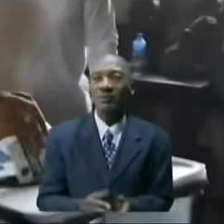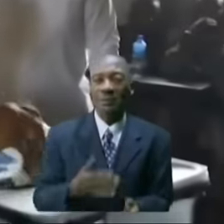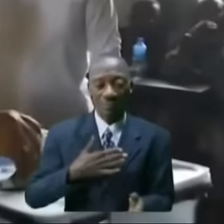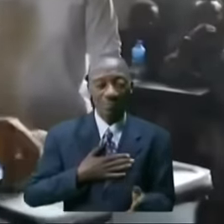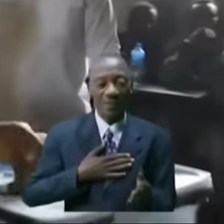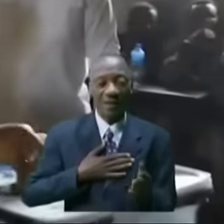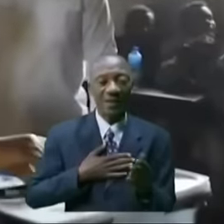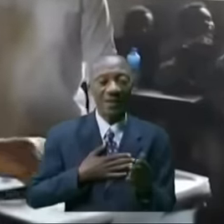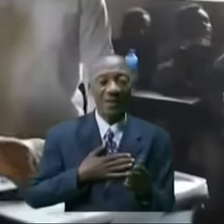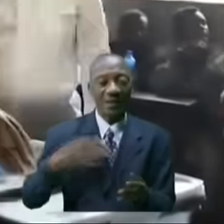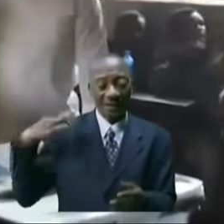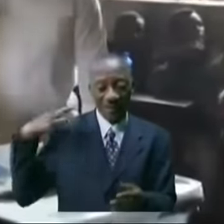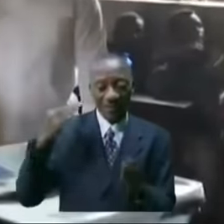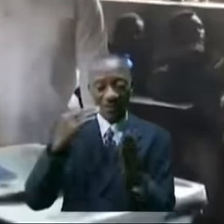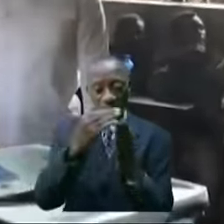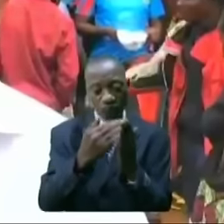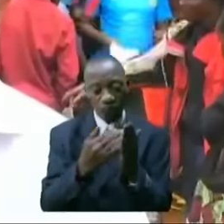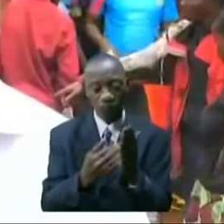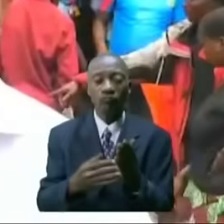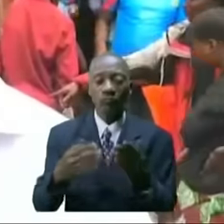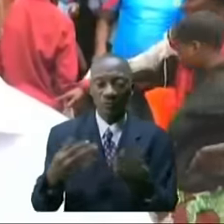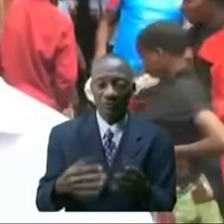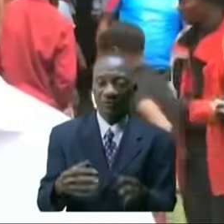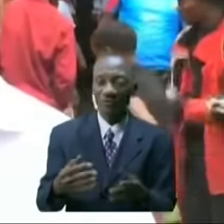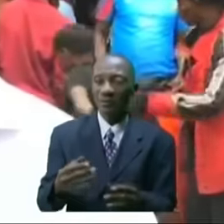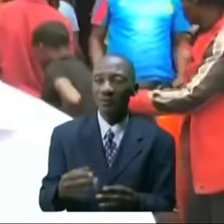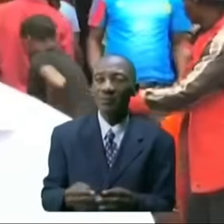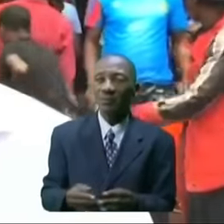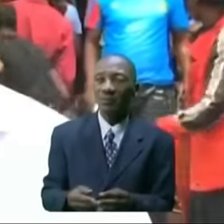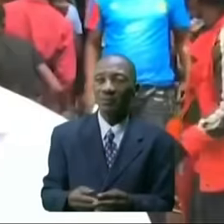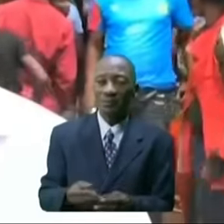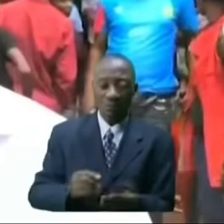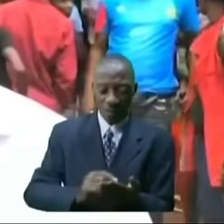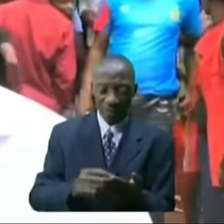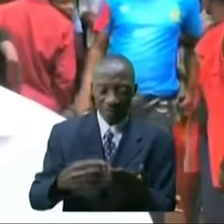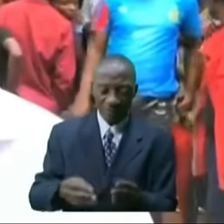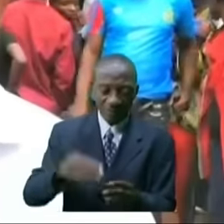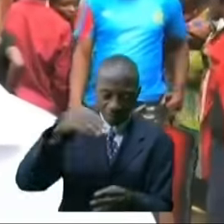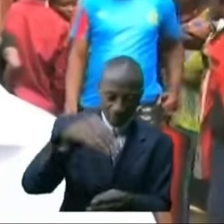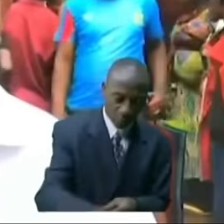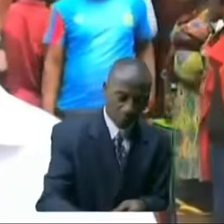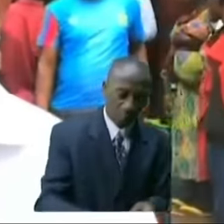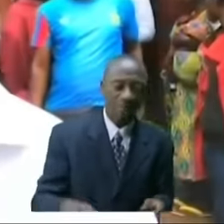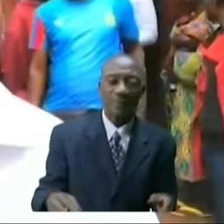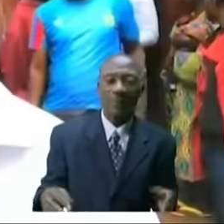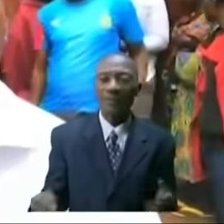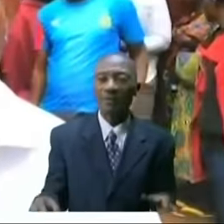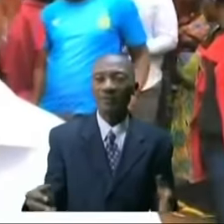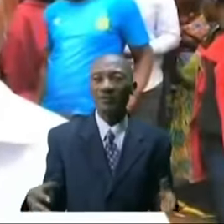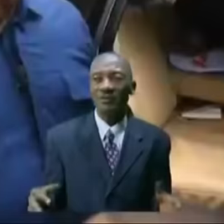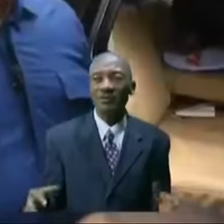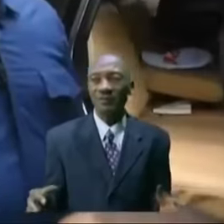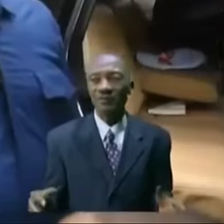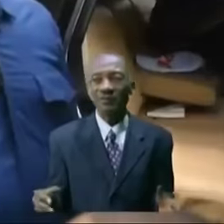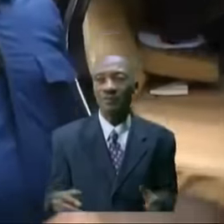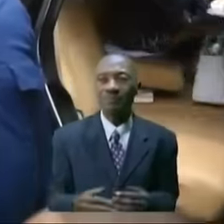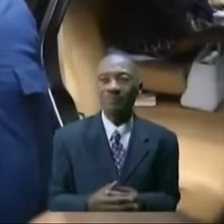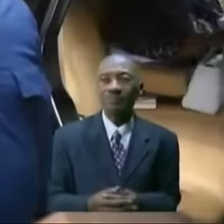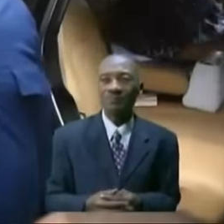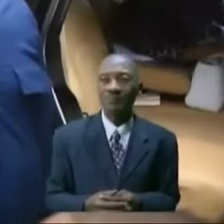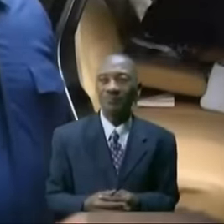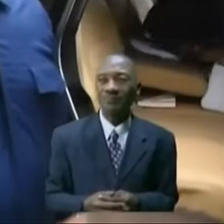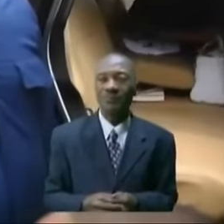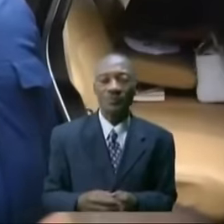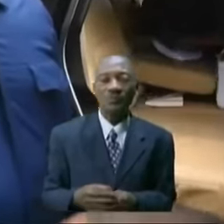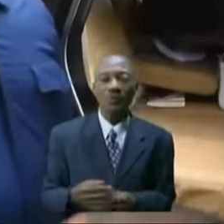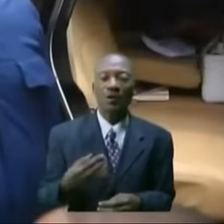Donc moi je l'ai dit, mes choix c'était Adel Mora en ce qui concerne la présidence de la République. Et on va laisser le Congo